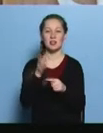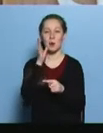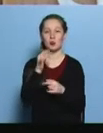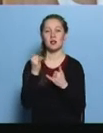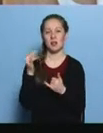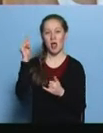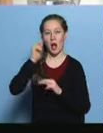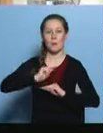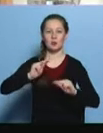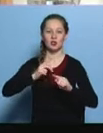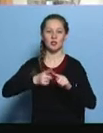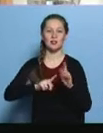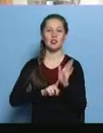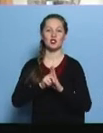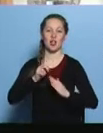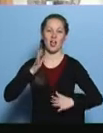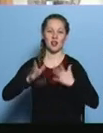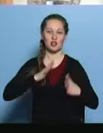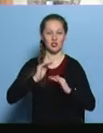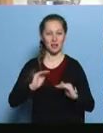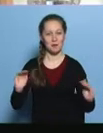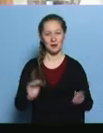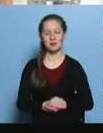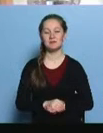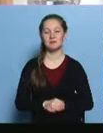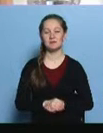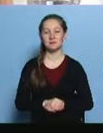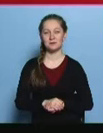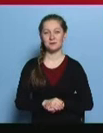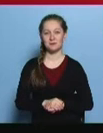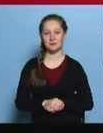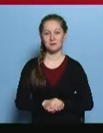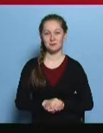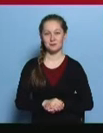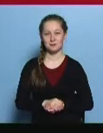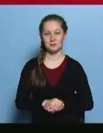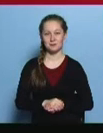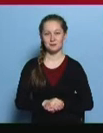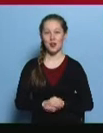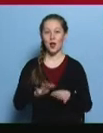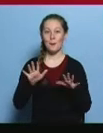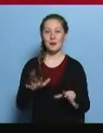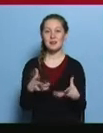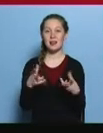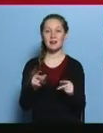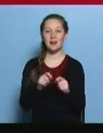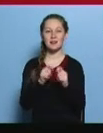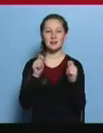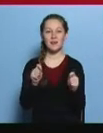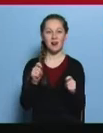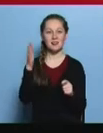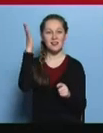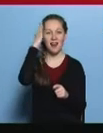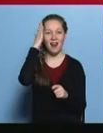начинающих атлетов. Роман Вагинов, Юрий Дроздов, телеканал «Моя Удмуртия». Место, где раскрываются таланты,